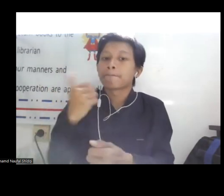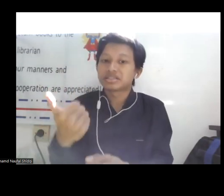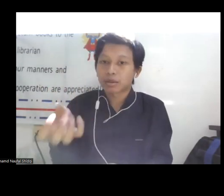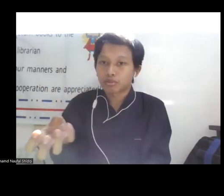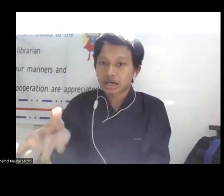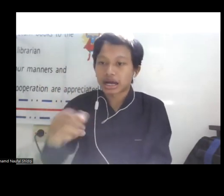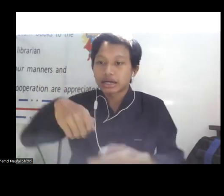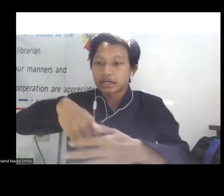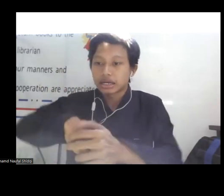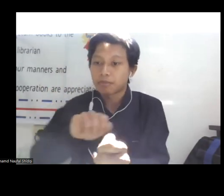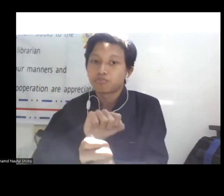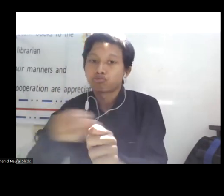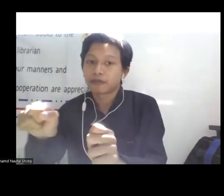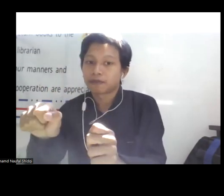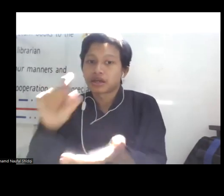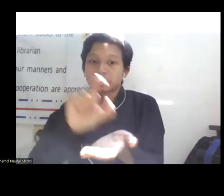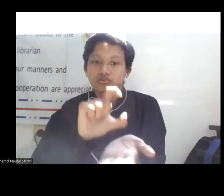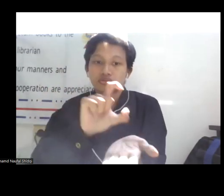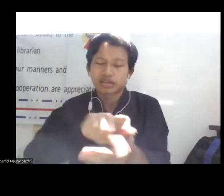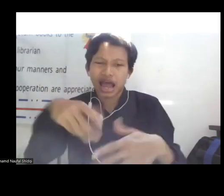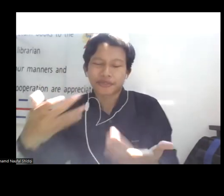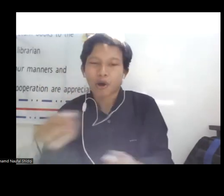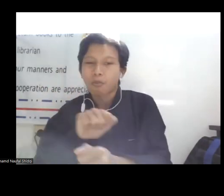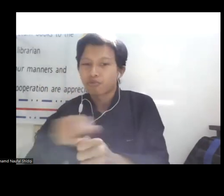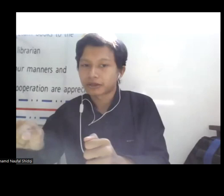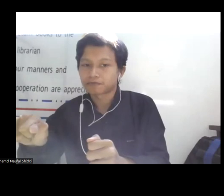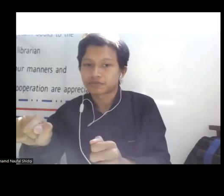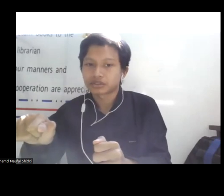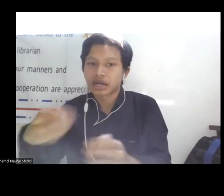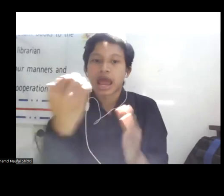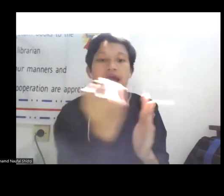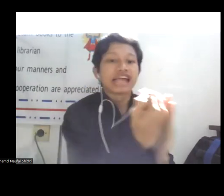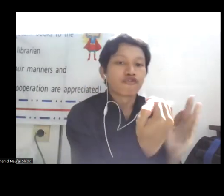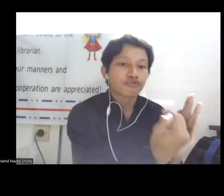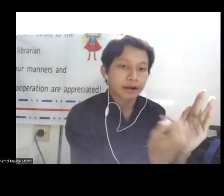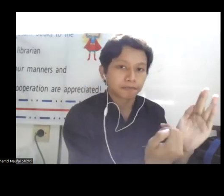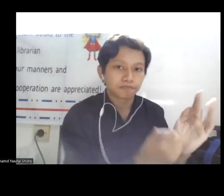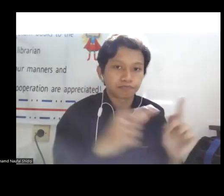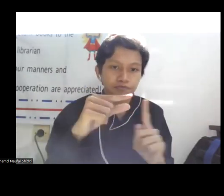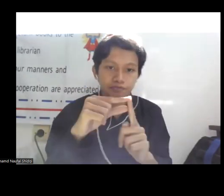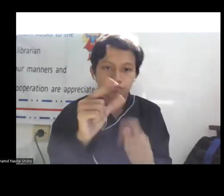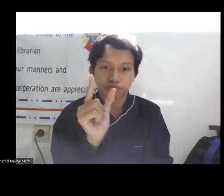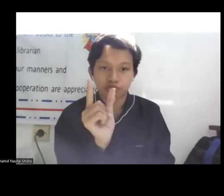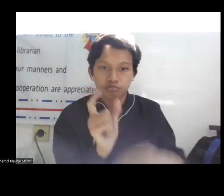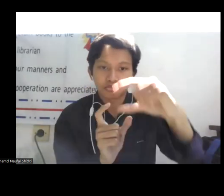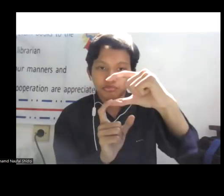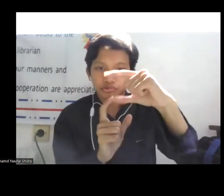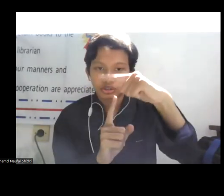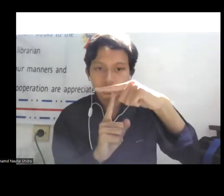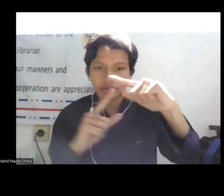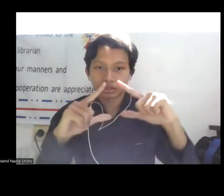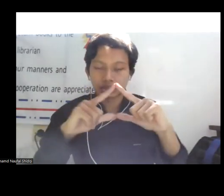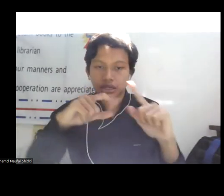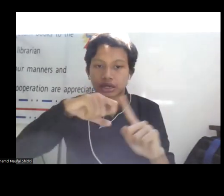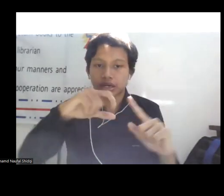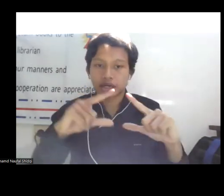dalam pembuatan daftar pustaka dengan aplikasi ini kita perlu kita tidak perlu